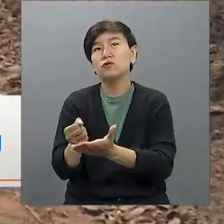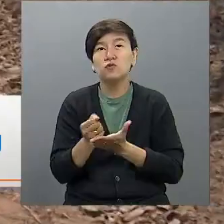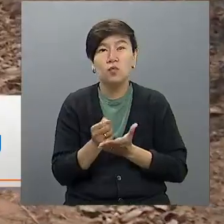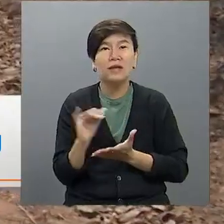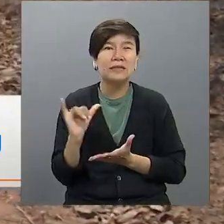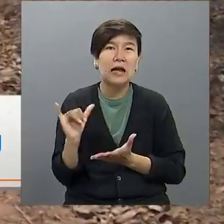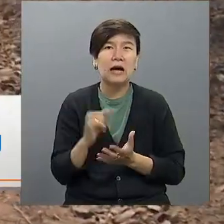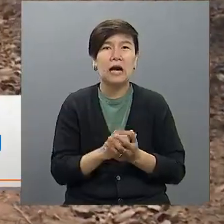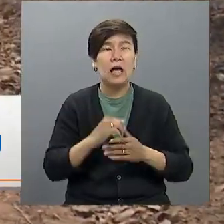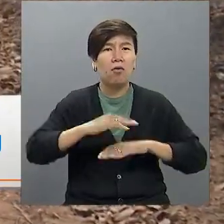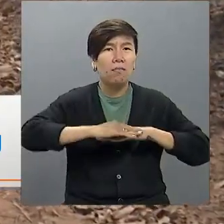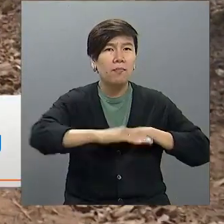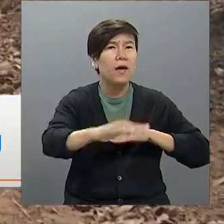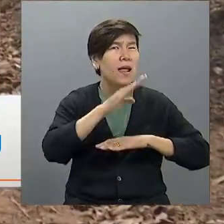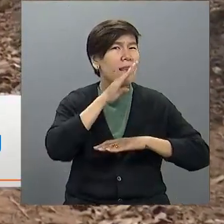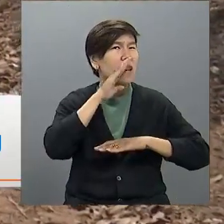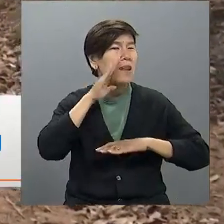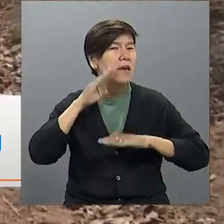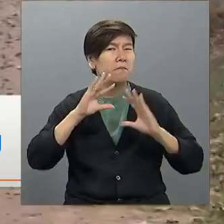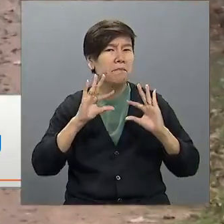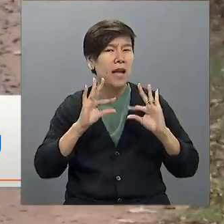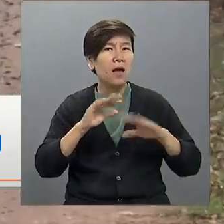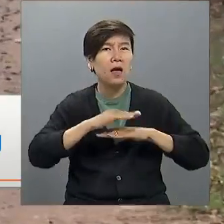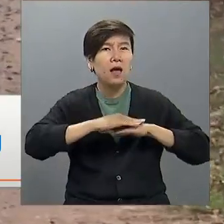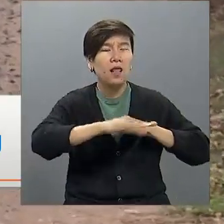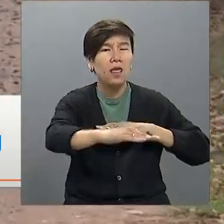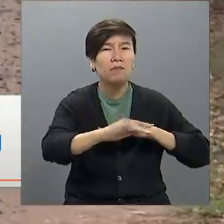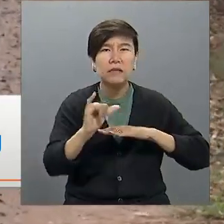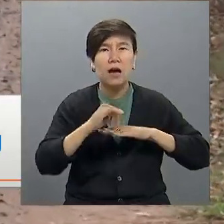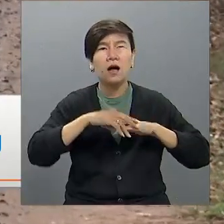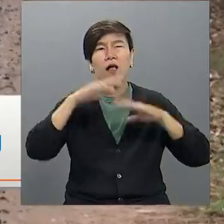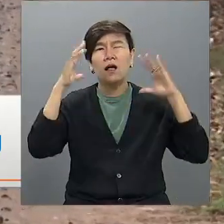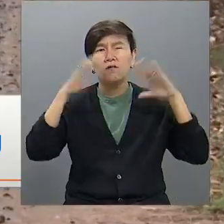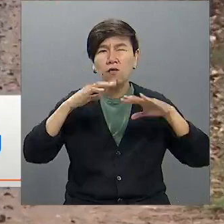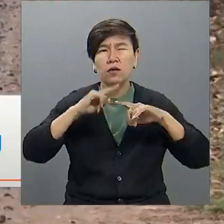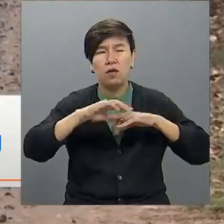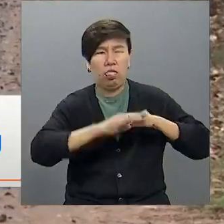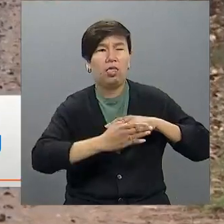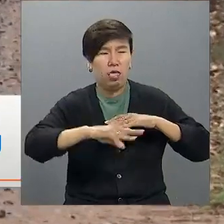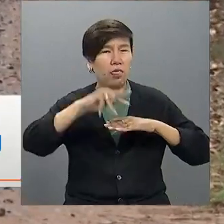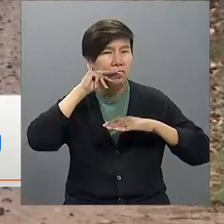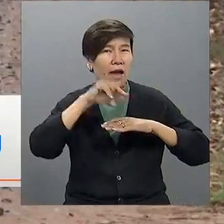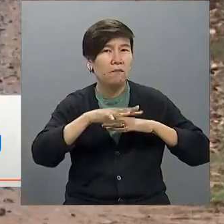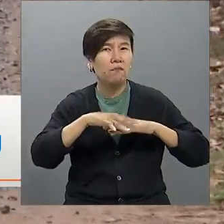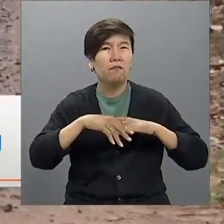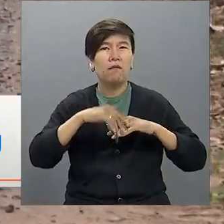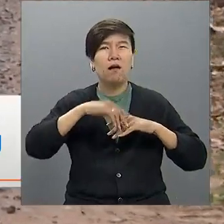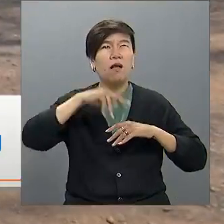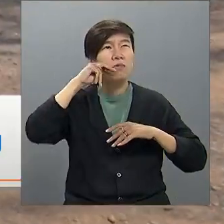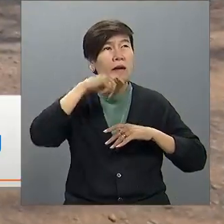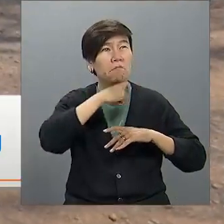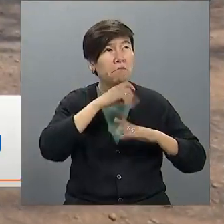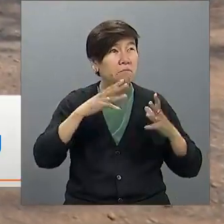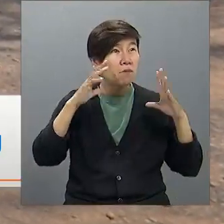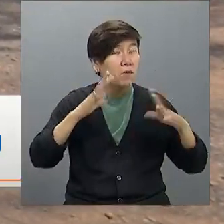าดยางเสียทีหน้าฝนก็เข้าออกลำบากเป็นโคลนต้มหน้าแล้งก็ฝนฟุ้งกระจายนี่นะคะร